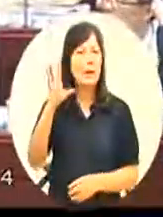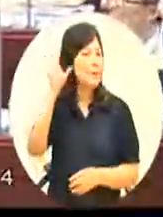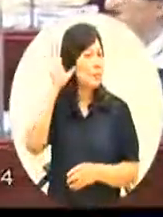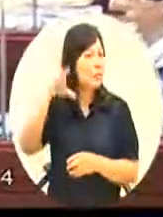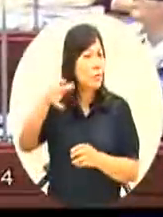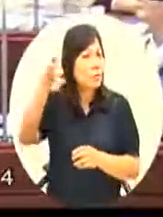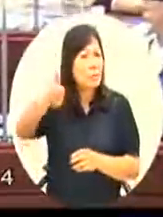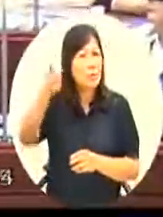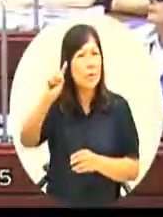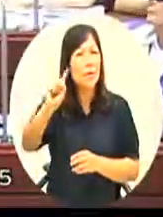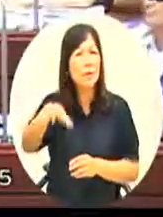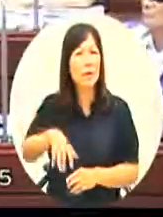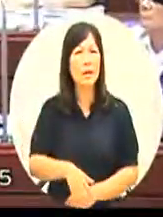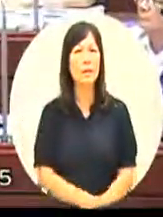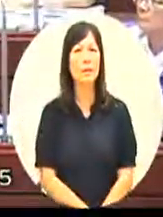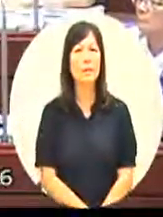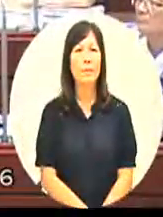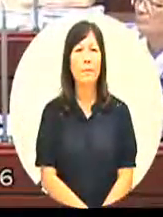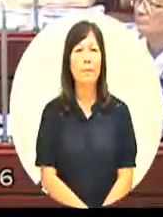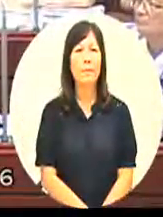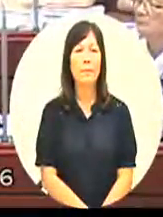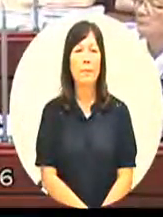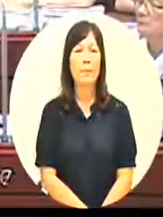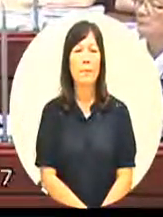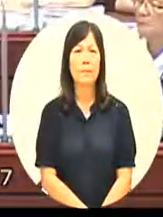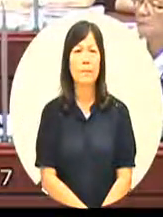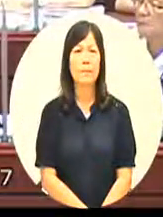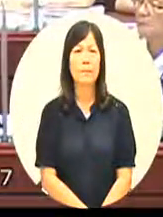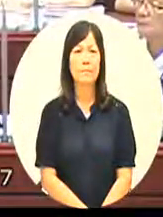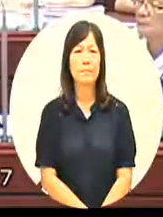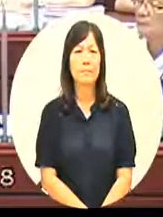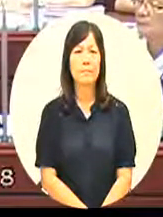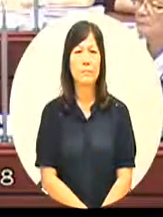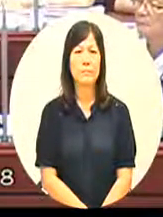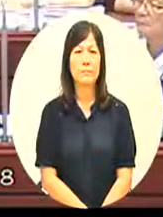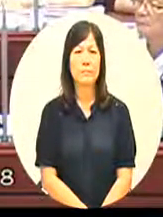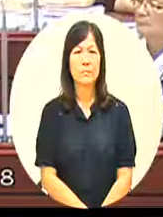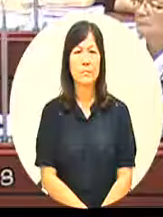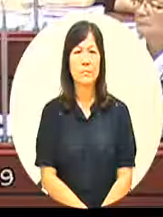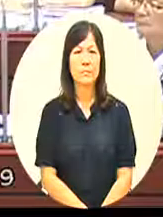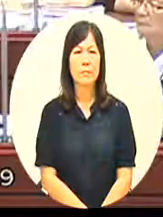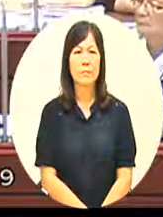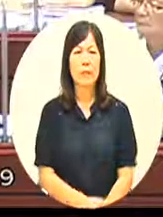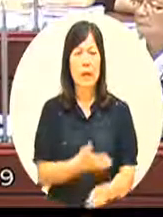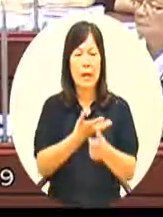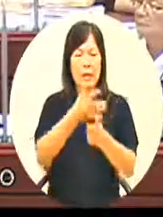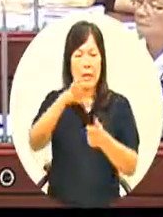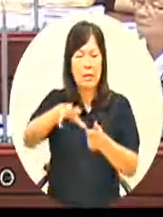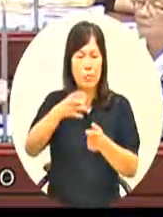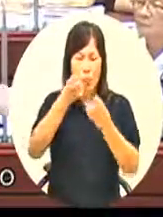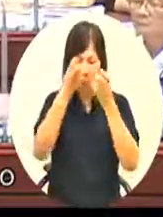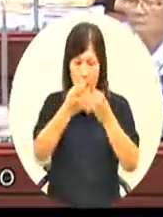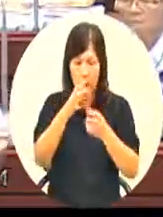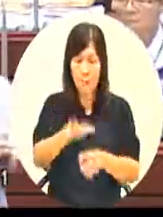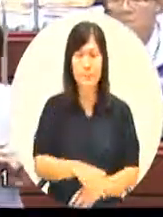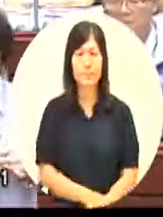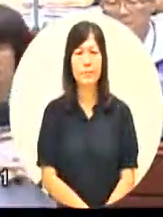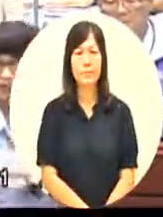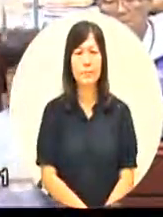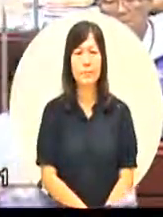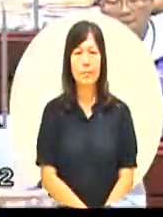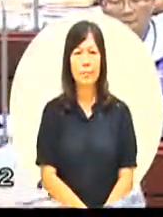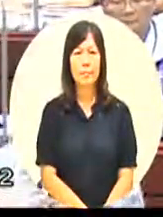哪里啊？ 新闻局长在 那。新闻在那边哈。好。那让局长见识一下，让局长见识一